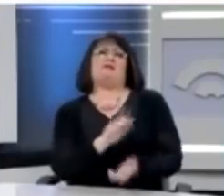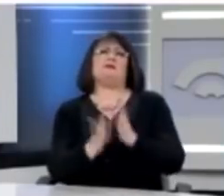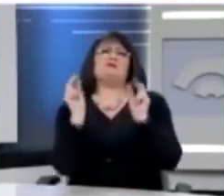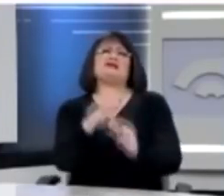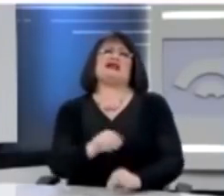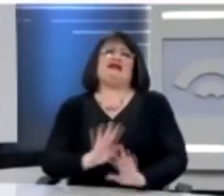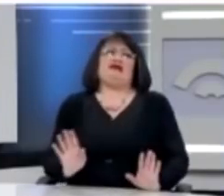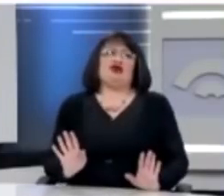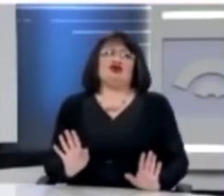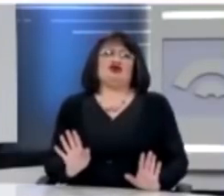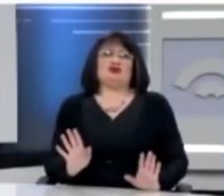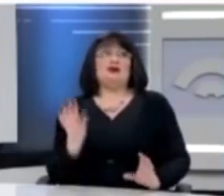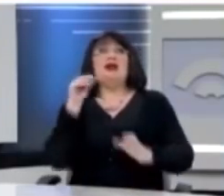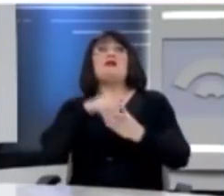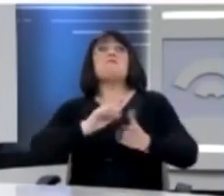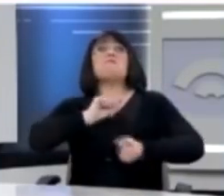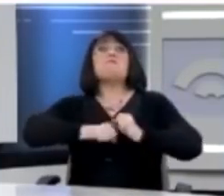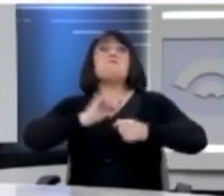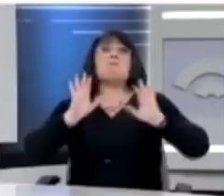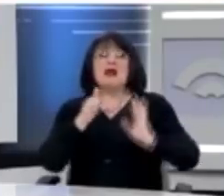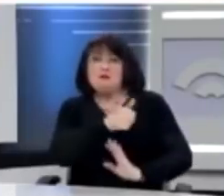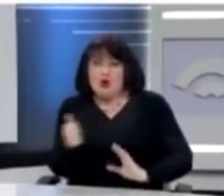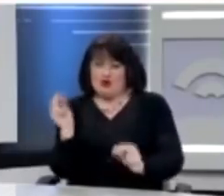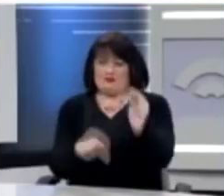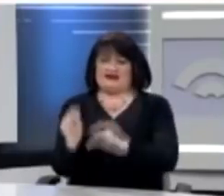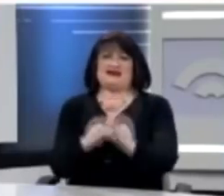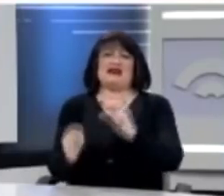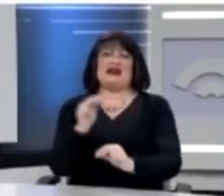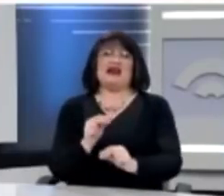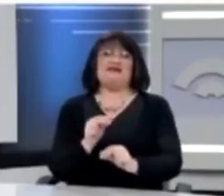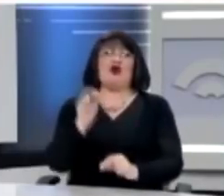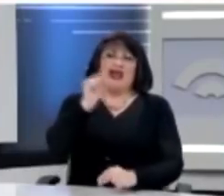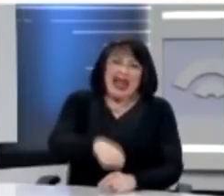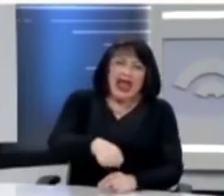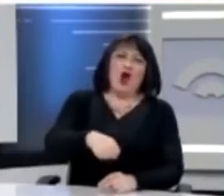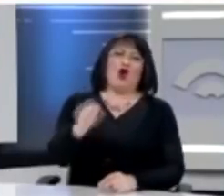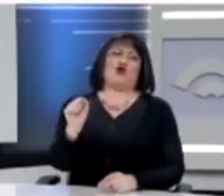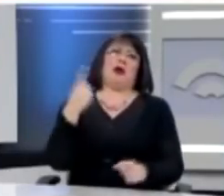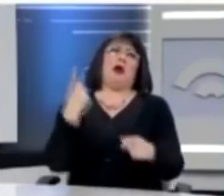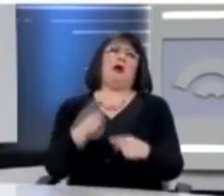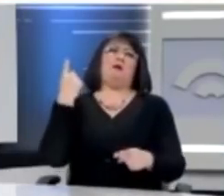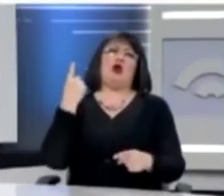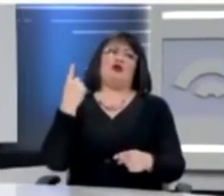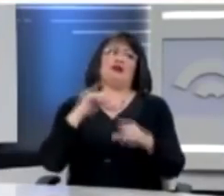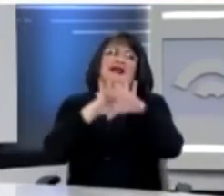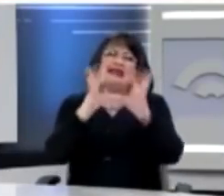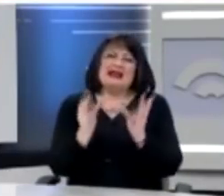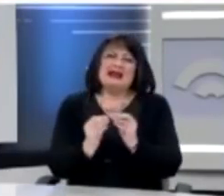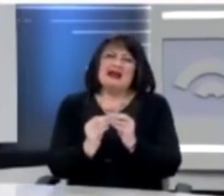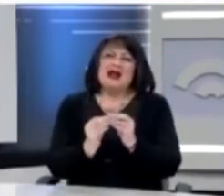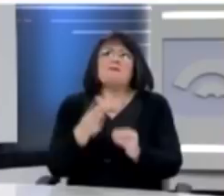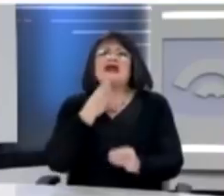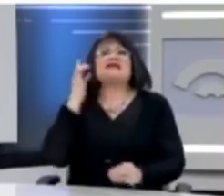κίνημα, ενεργού συμμετοχής, μόνο να ψηφίζει με ένα ξερό ναι ή όχι. Γενικευμένη επικράτηση